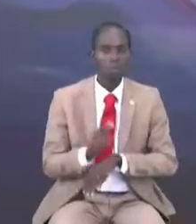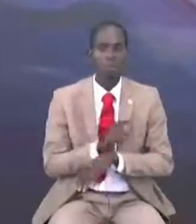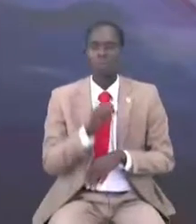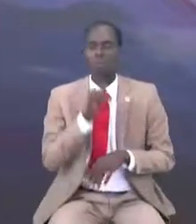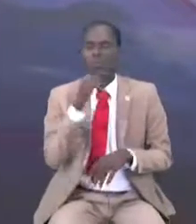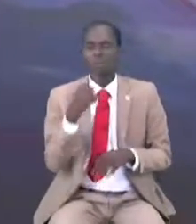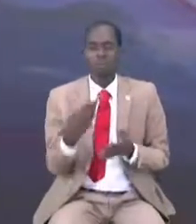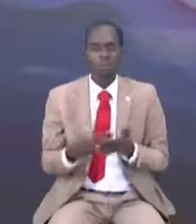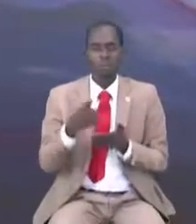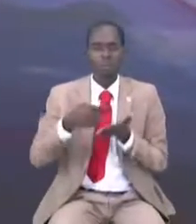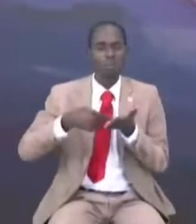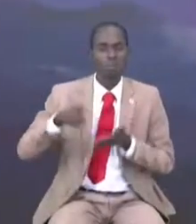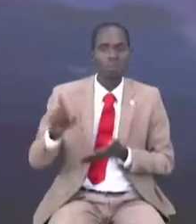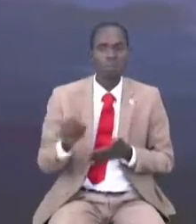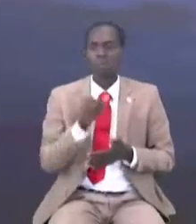j'ai donné à l'église.